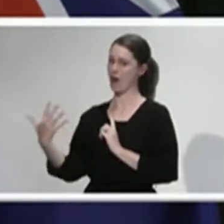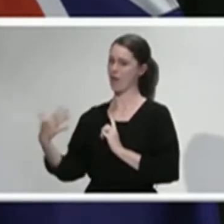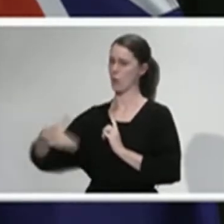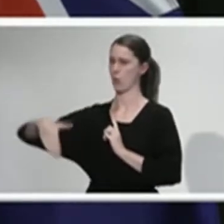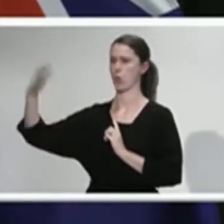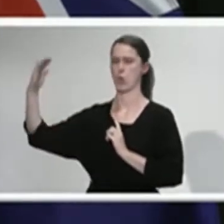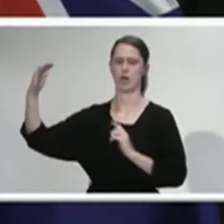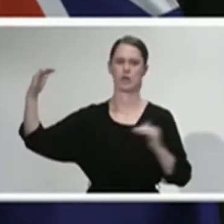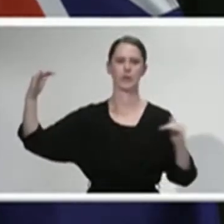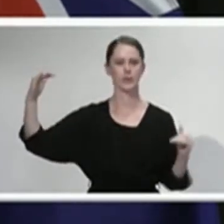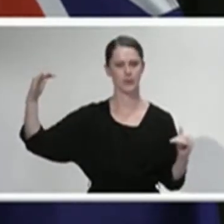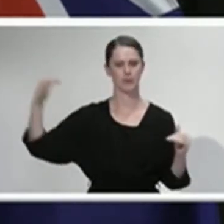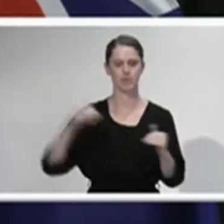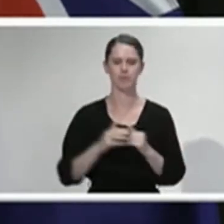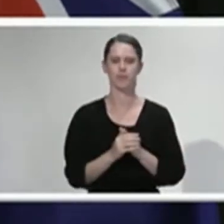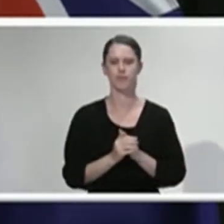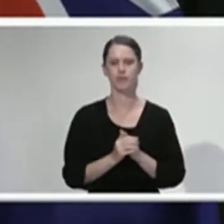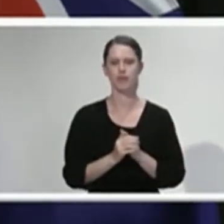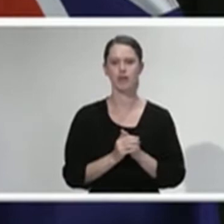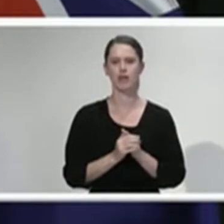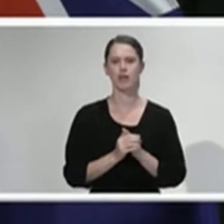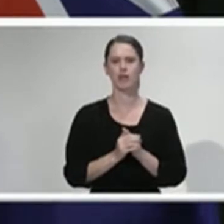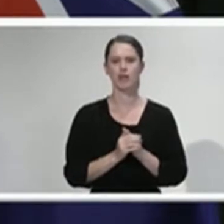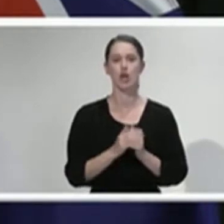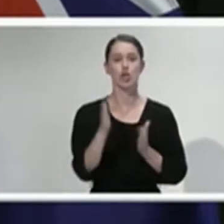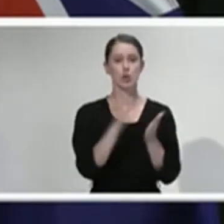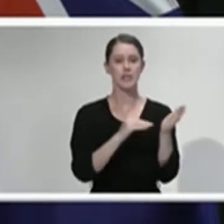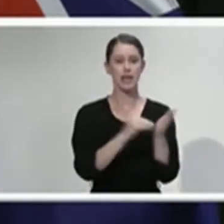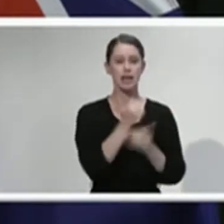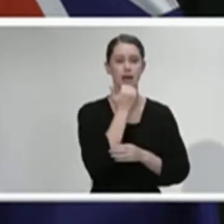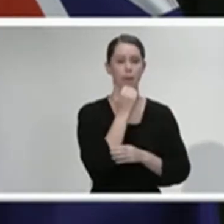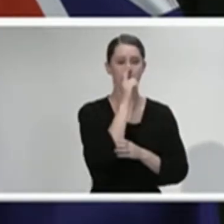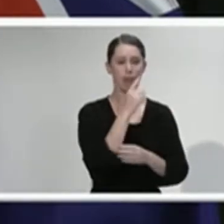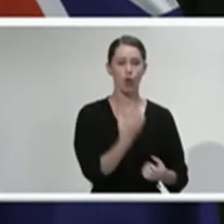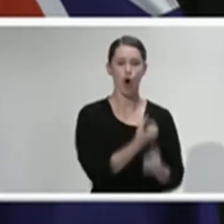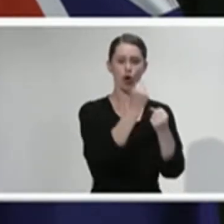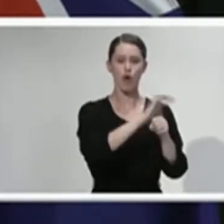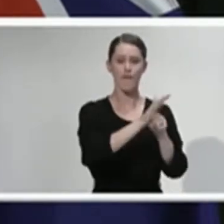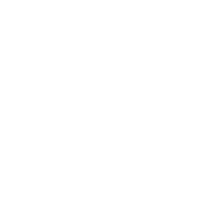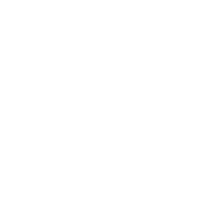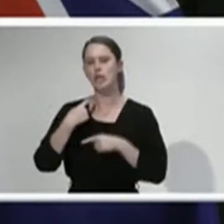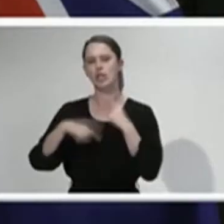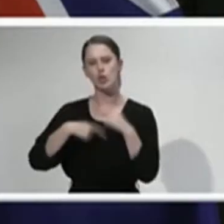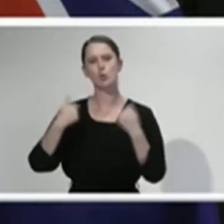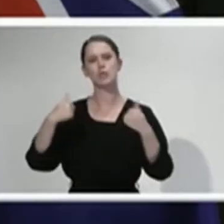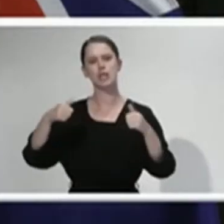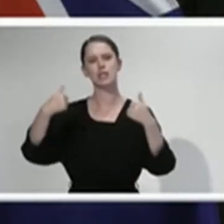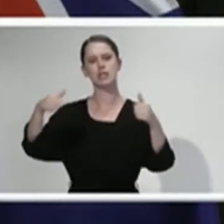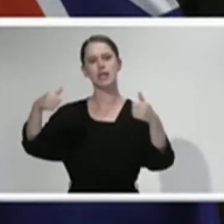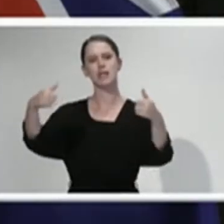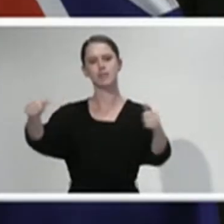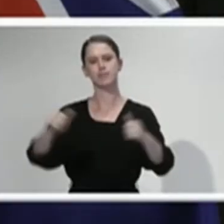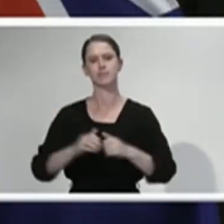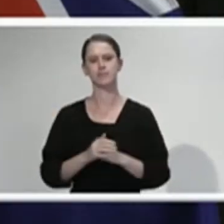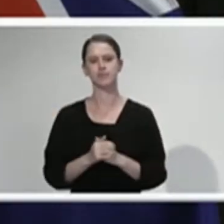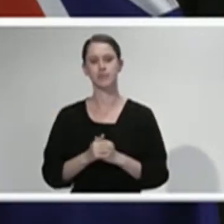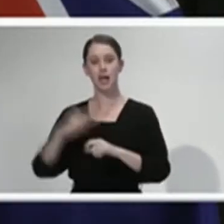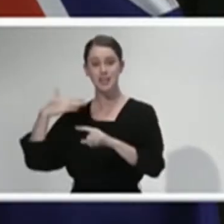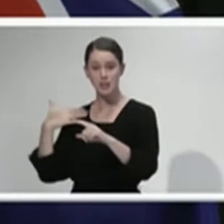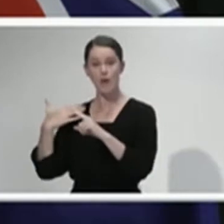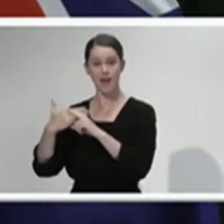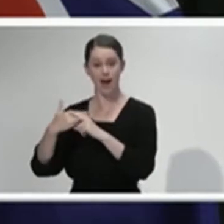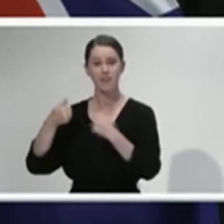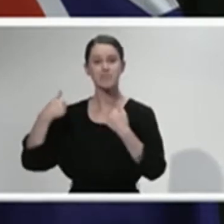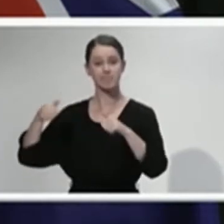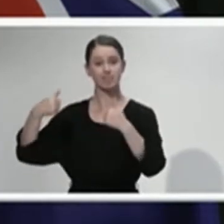soát được sự lây lan của virus corona, là nguyên nhân gây ra đại dịch COVID-19. So với những quốc gia khác trên thế giới, các